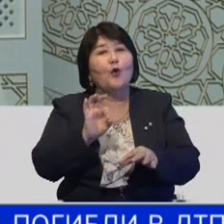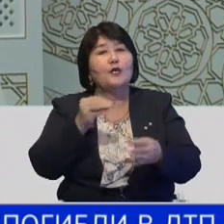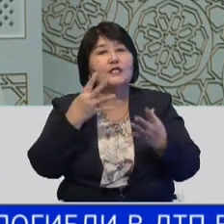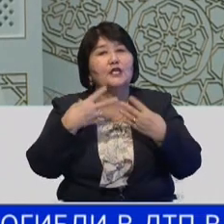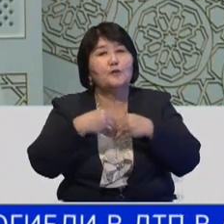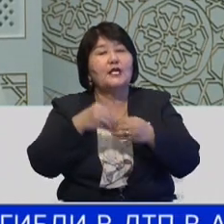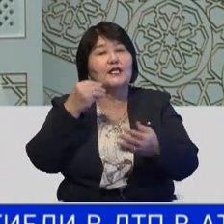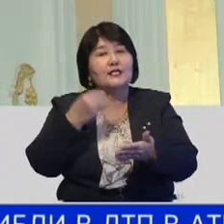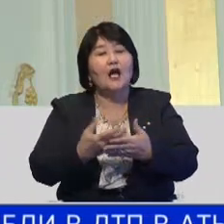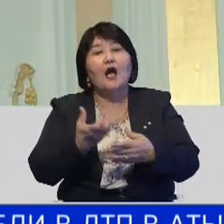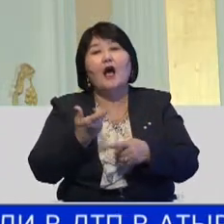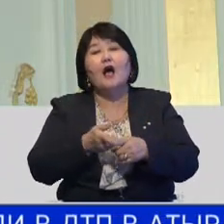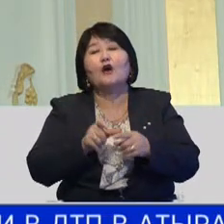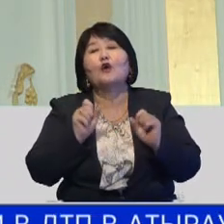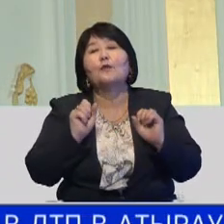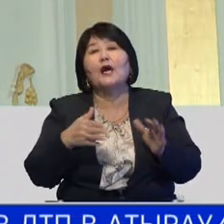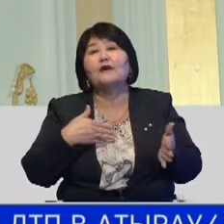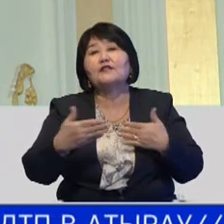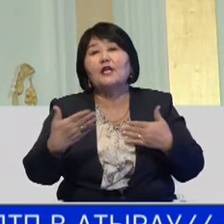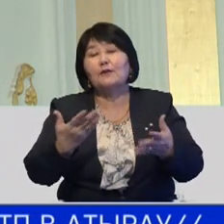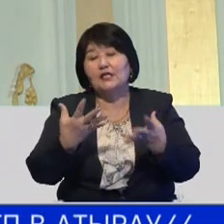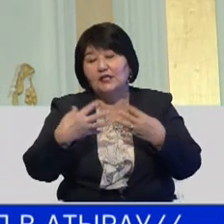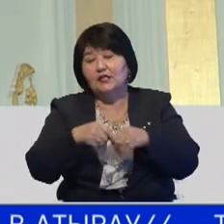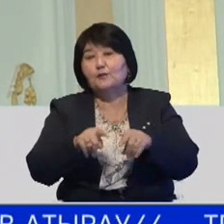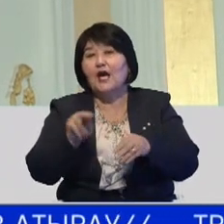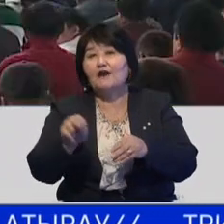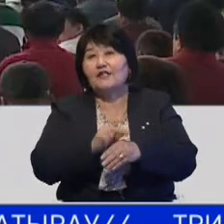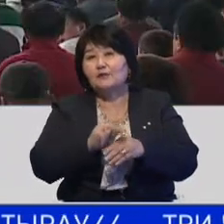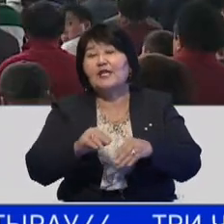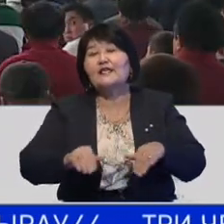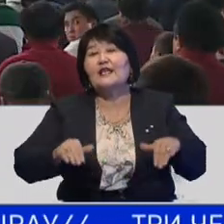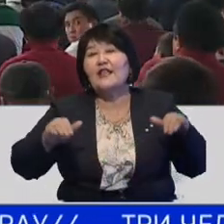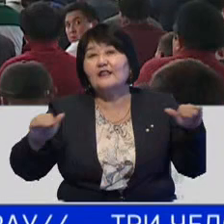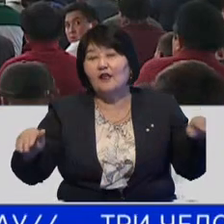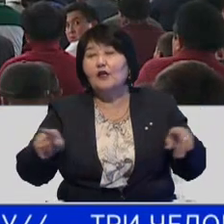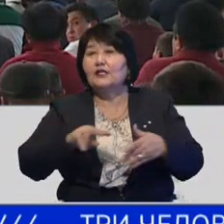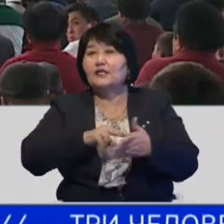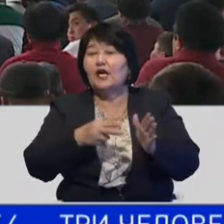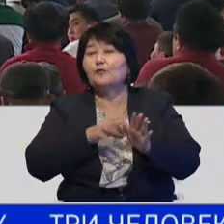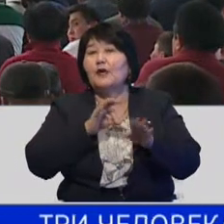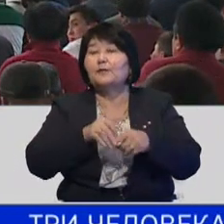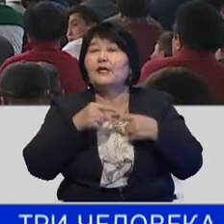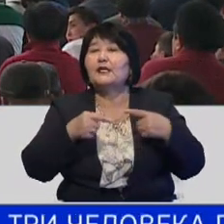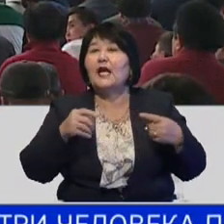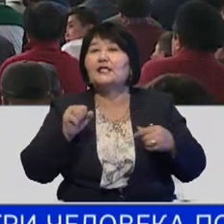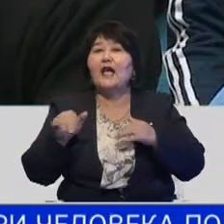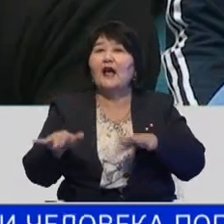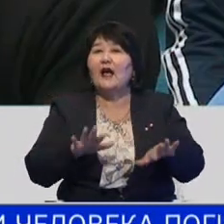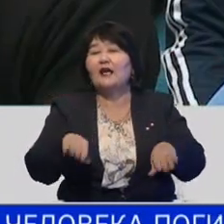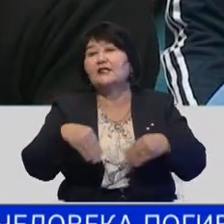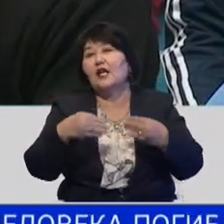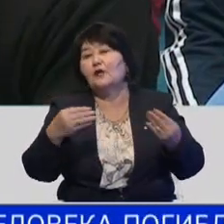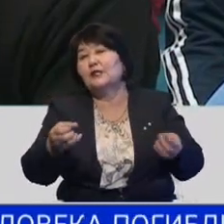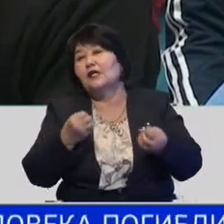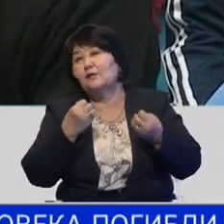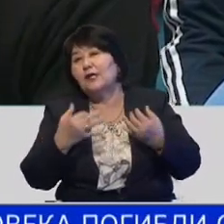ценностях о том как должны строится взаимоотношения в семье о воспитании детей также запланировано проведение различных акции познавательных